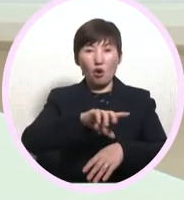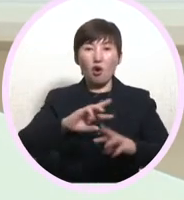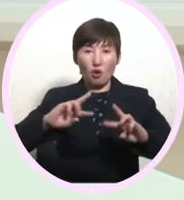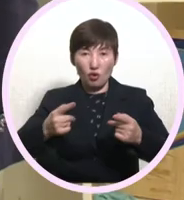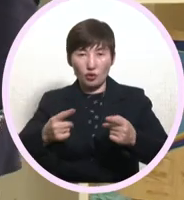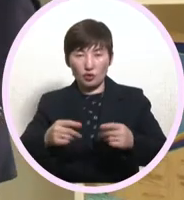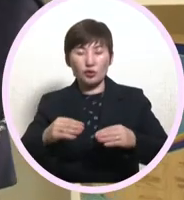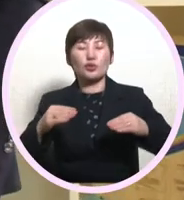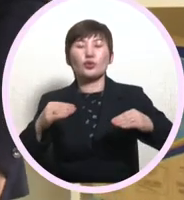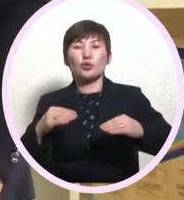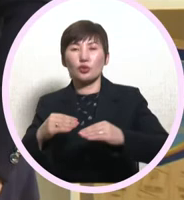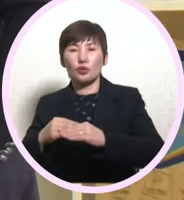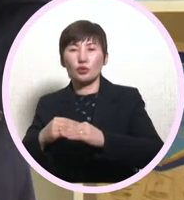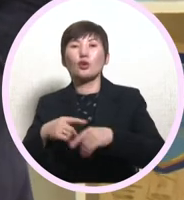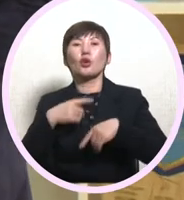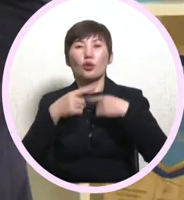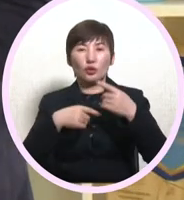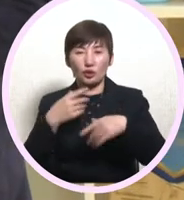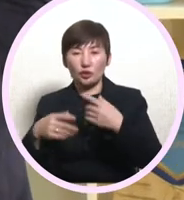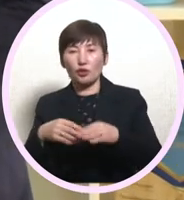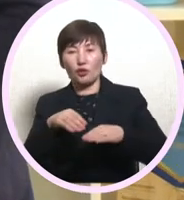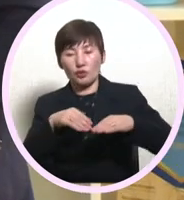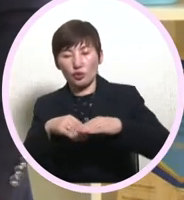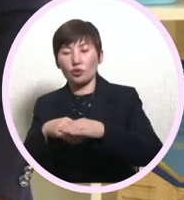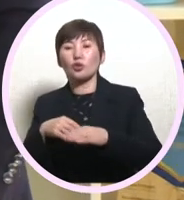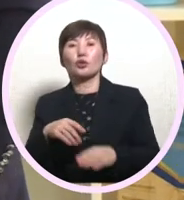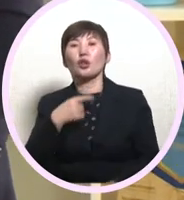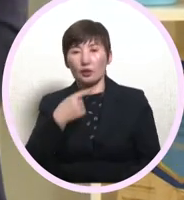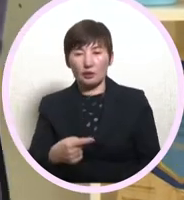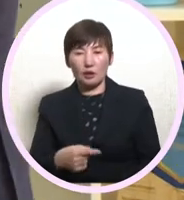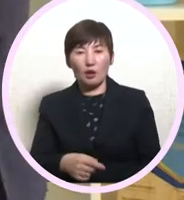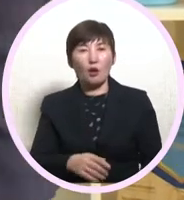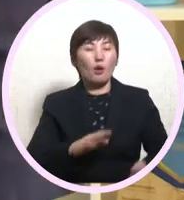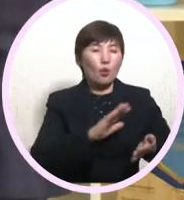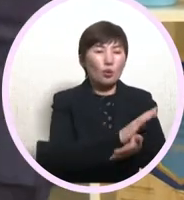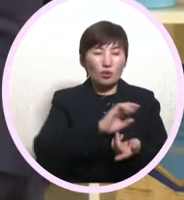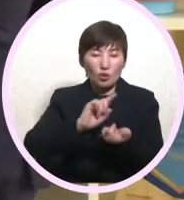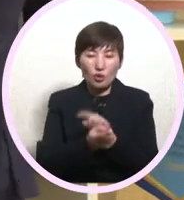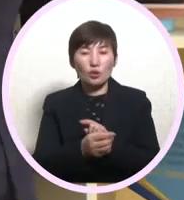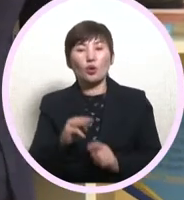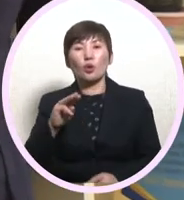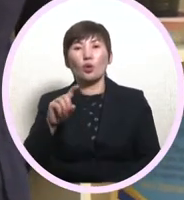хөдөлгөөн гэдэг. За манай дээр бол юу гэхээр хурдны өөрчлөлтийг хурдтал гэж хэлж болдог. За тэгвэл хурдтал гэдэг маань